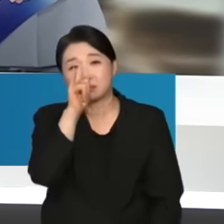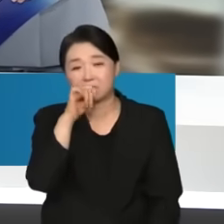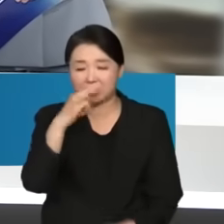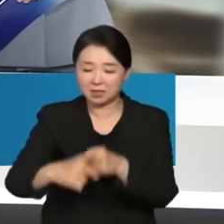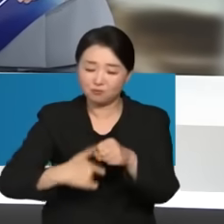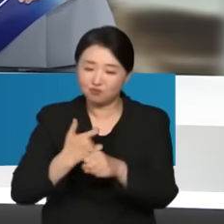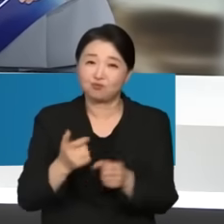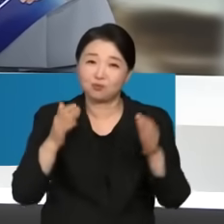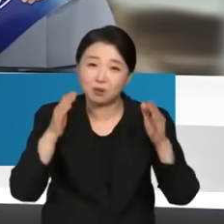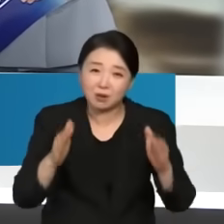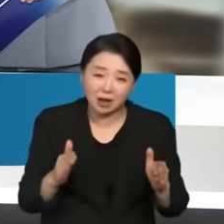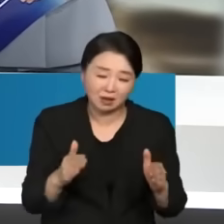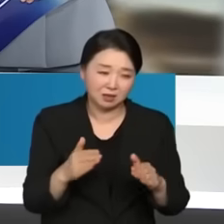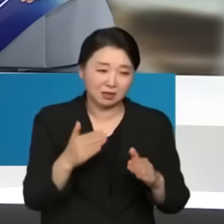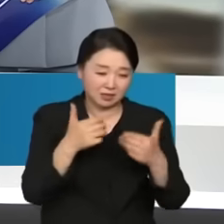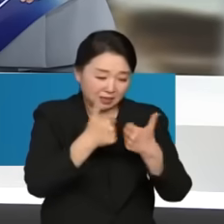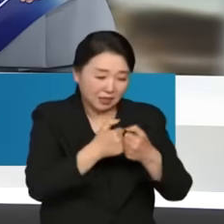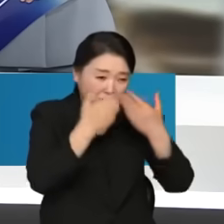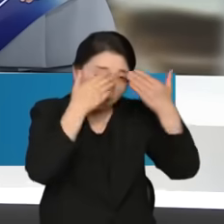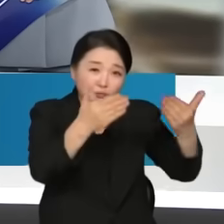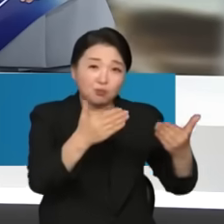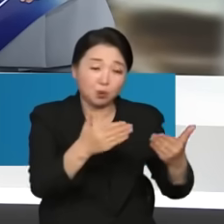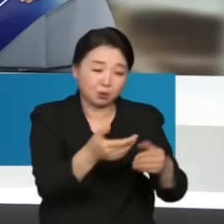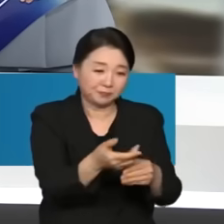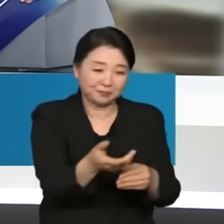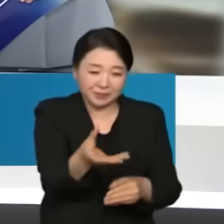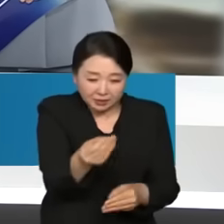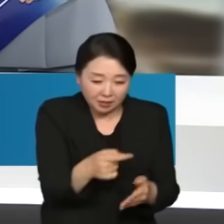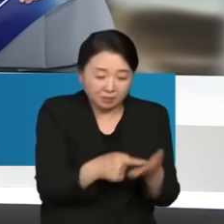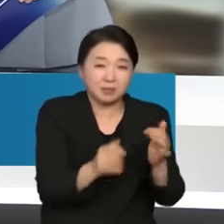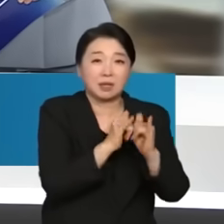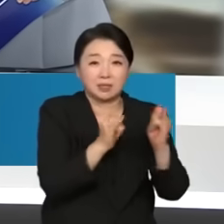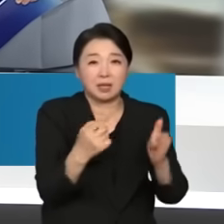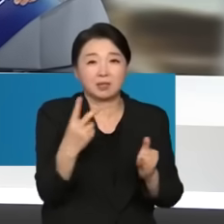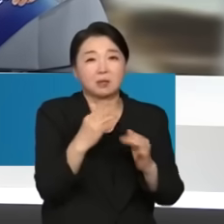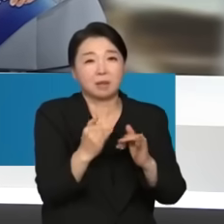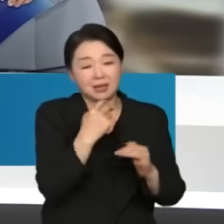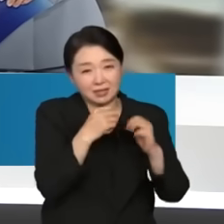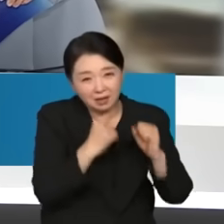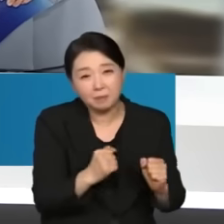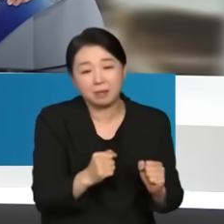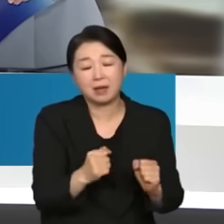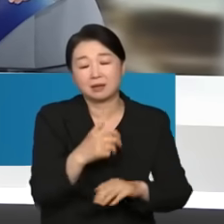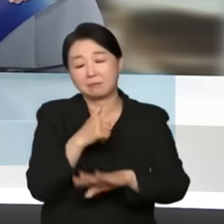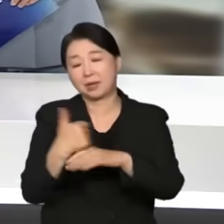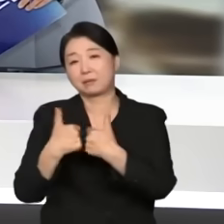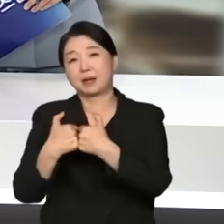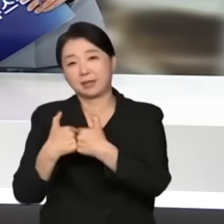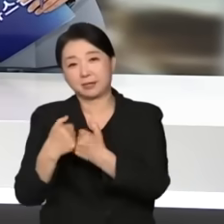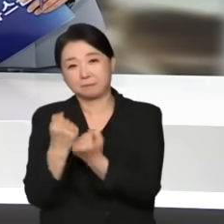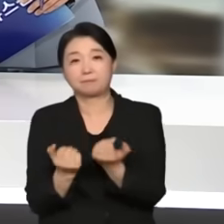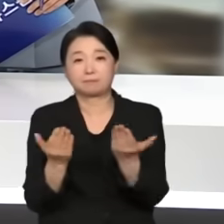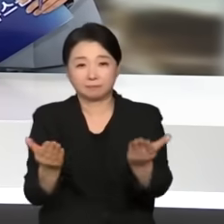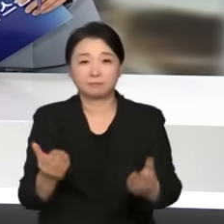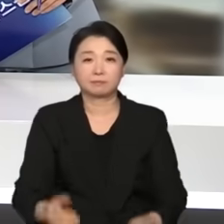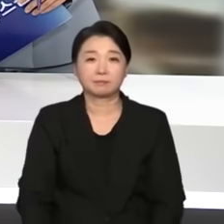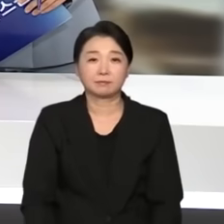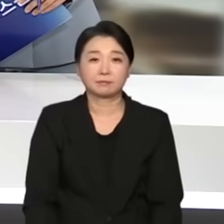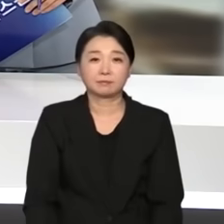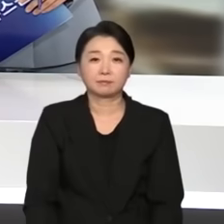16년간 무료 상담으로 사채 피해자 약 2천여명을 살린 그의 마지막 상담을 최강일 피디가